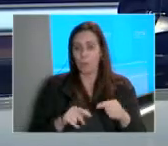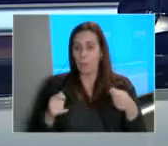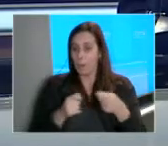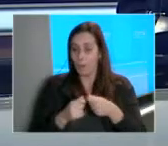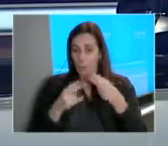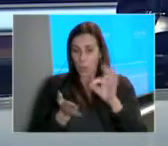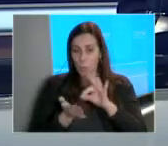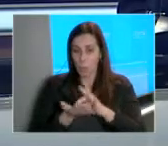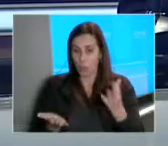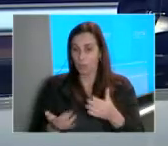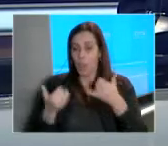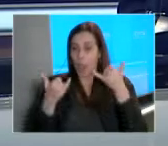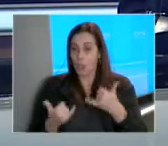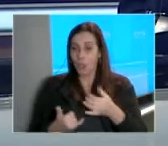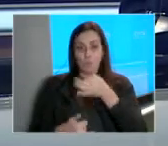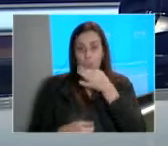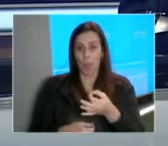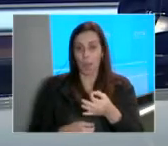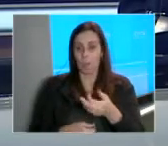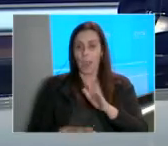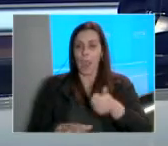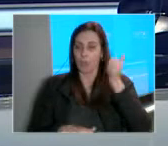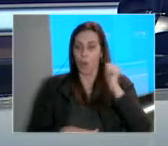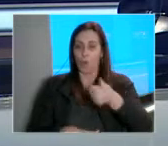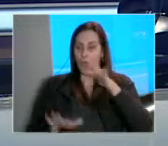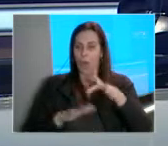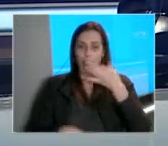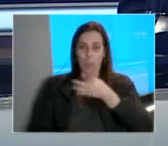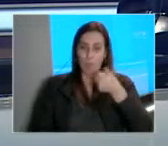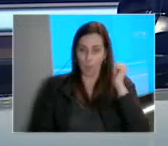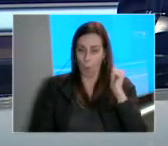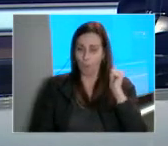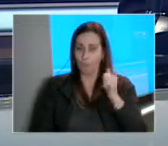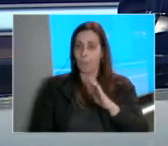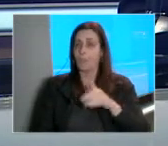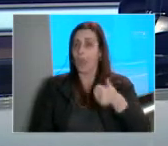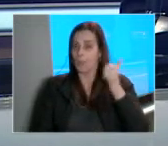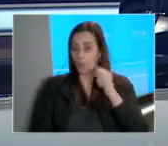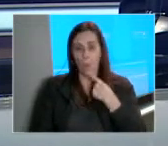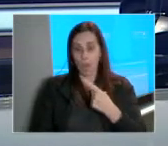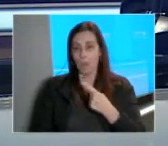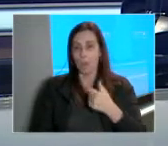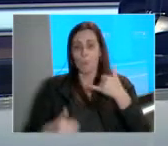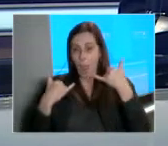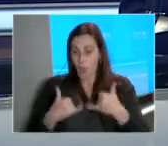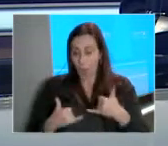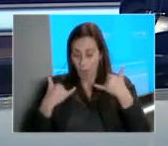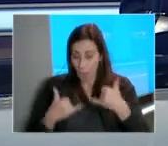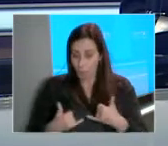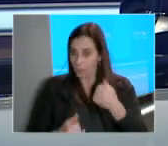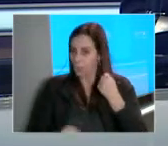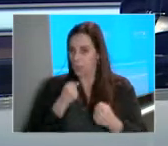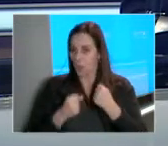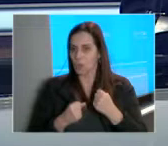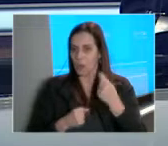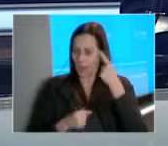מבחינת התוצאות. לגמרי. עכשיו, השאלה, תראה, רק אתמול ראש הממשלה נעם. ורק אתמול הוא אמר, זאת אומרת, מהיום להיום קשה